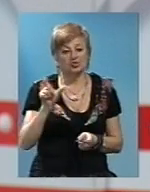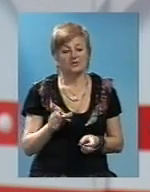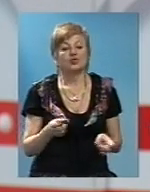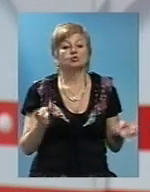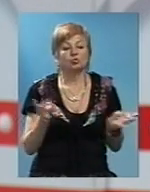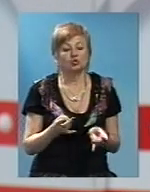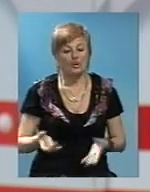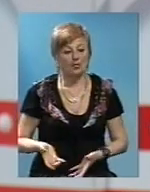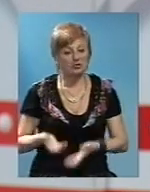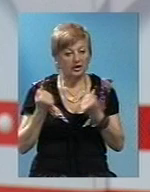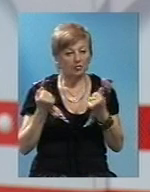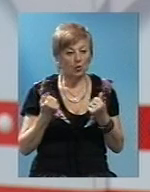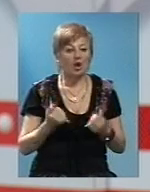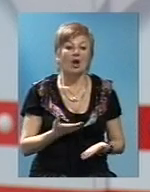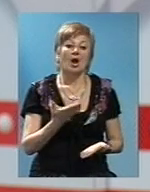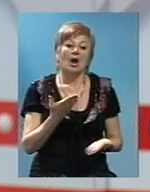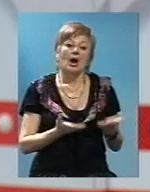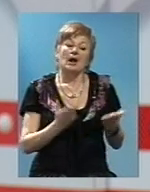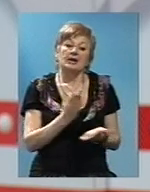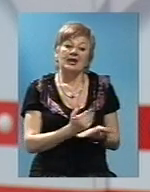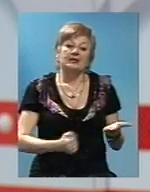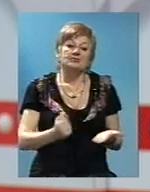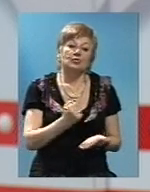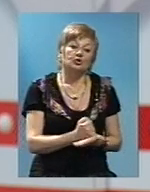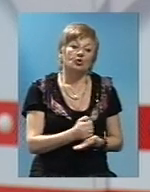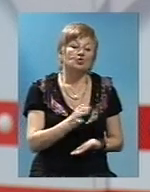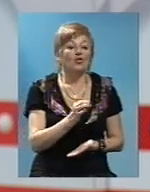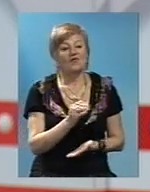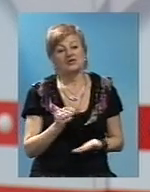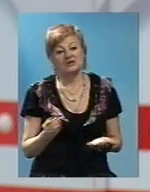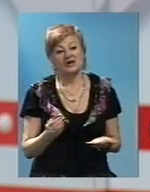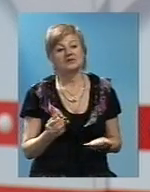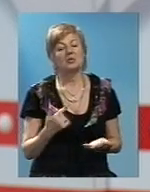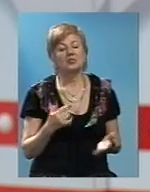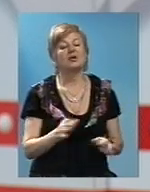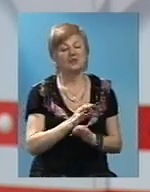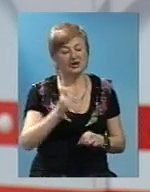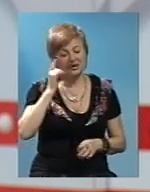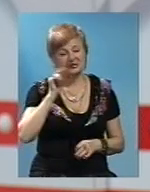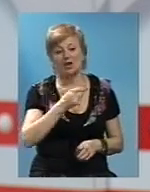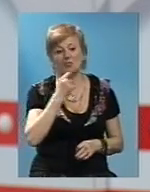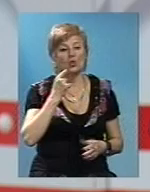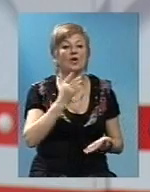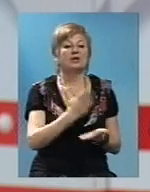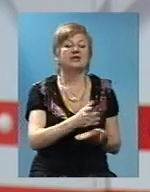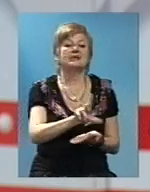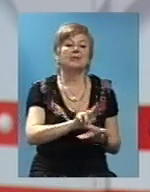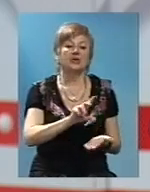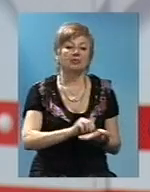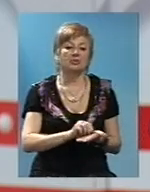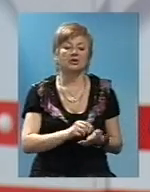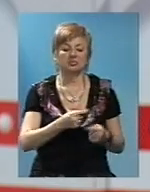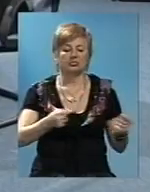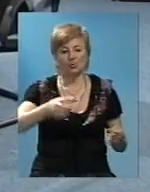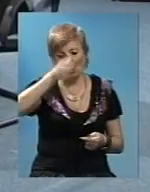підтримки. А чи є це підтверджується офіційними сертифікатами чи ні, ми з вами прекрасно знаємо, знаємо, є приклади, коли люди там з багатьма